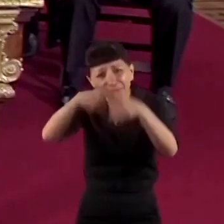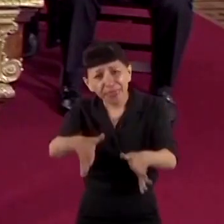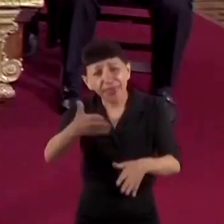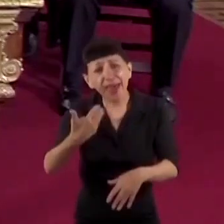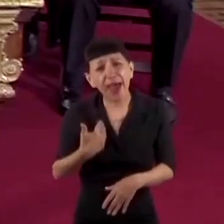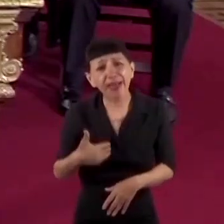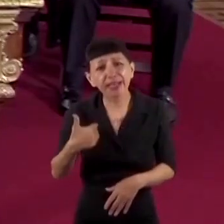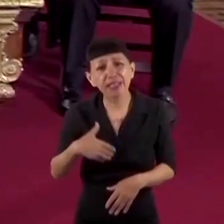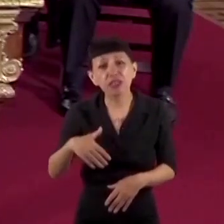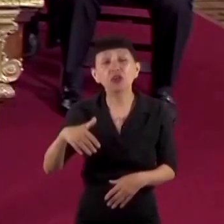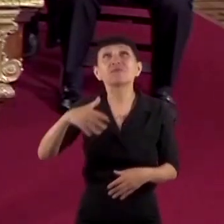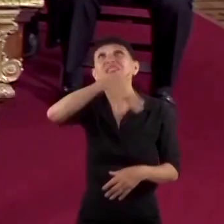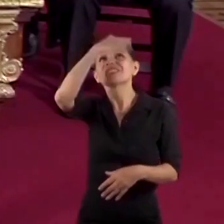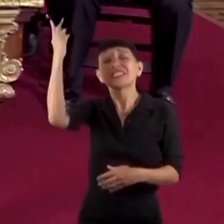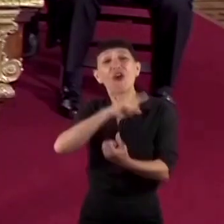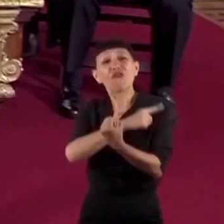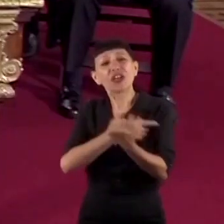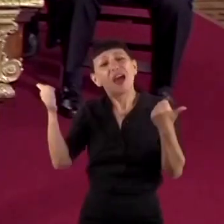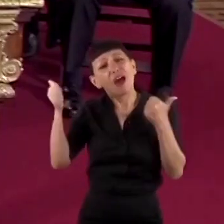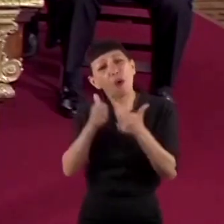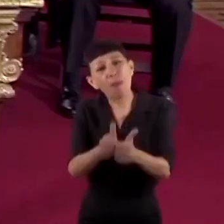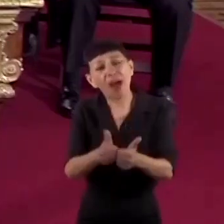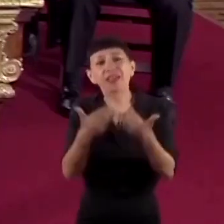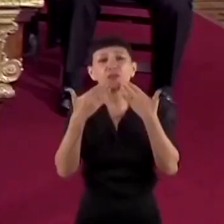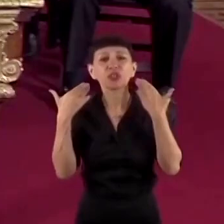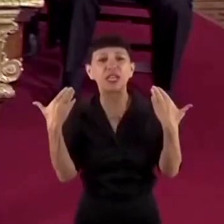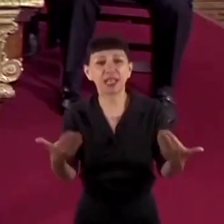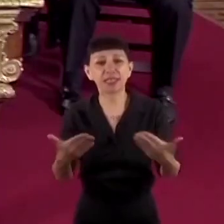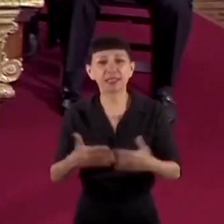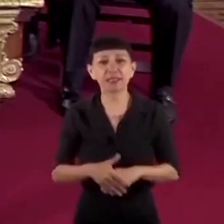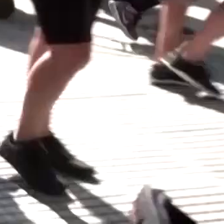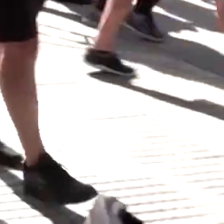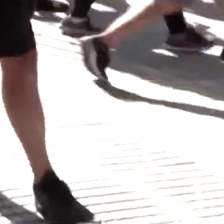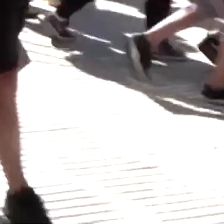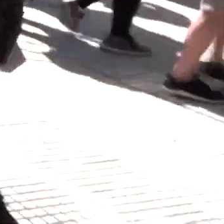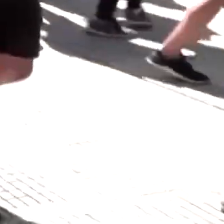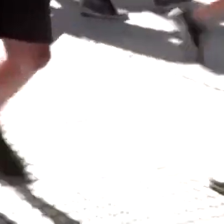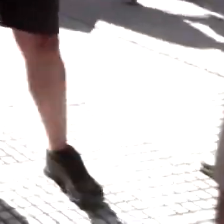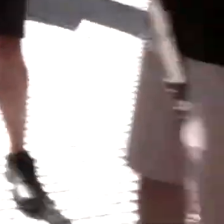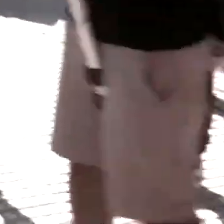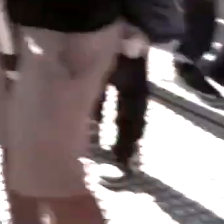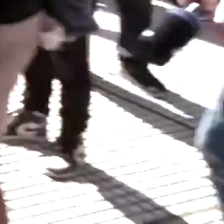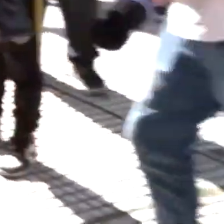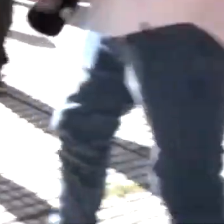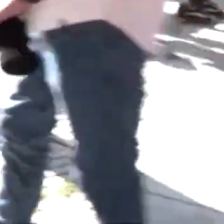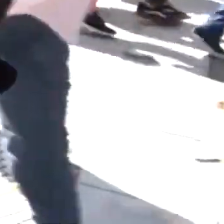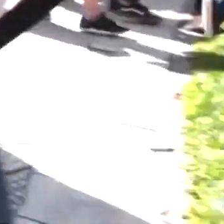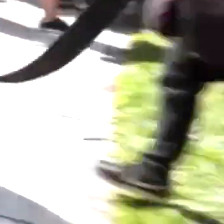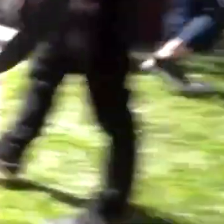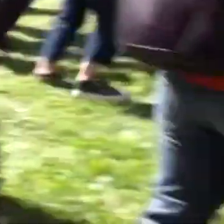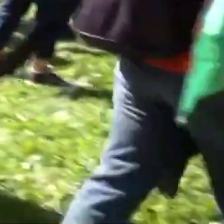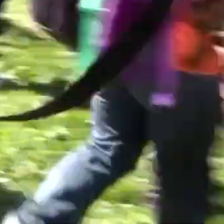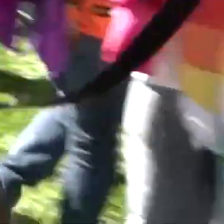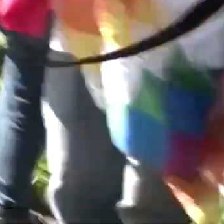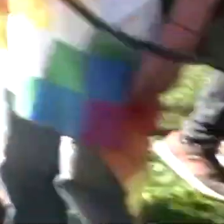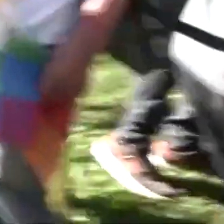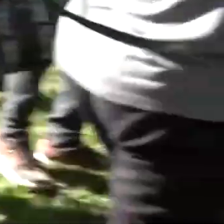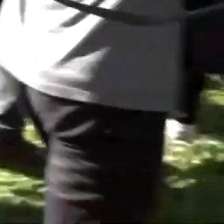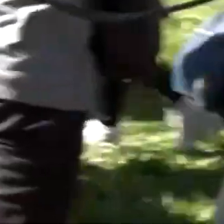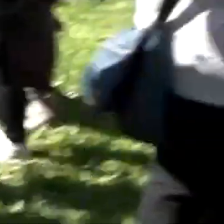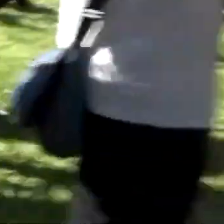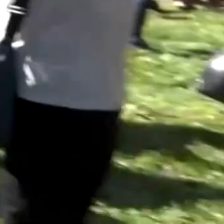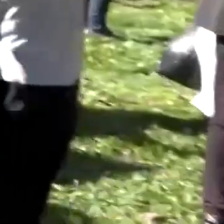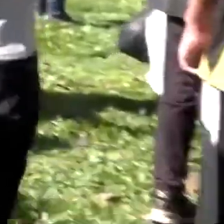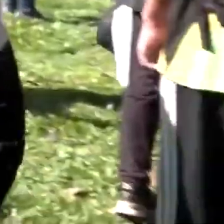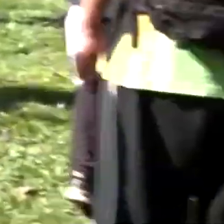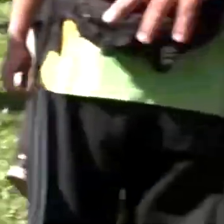sagte Milei in einer im Fernsehen übertragenen Ansprache. Zu den Reformen gehören auch Pläne zur Privatisierung